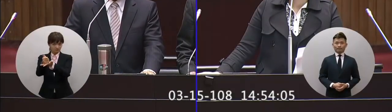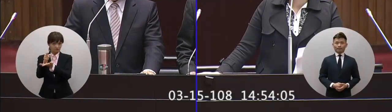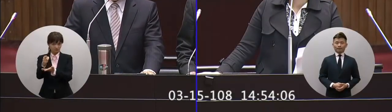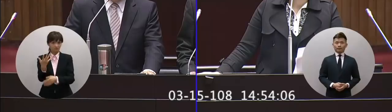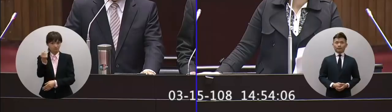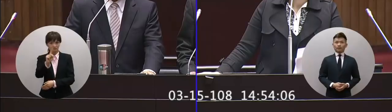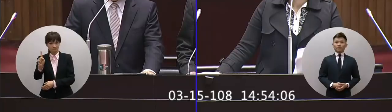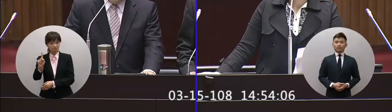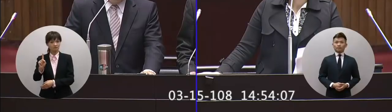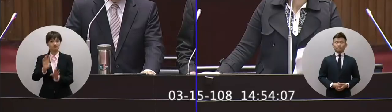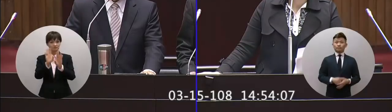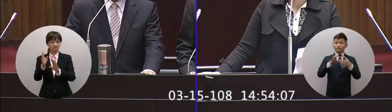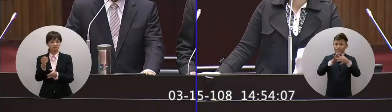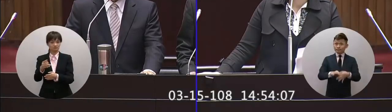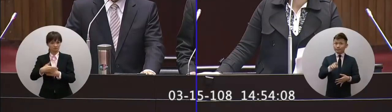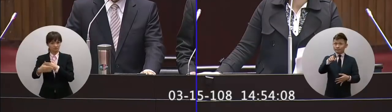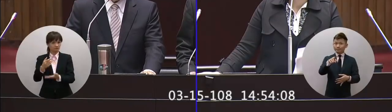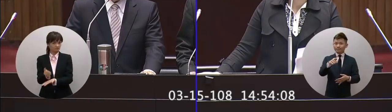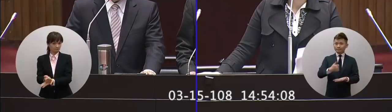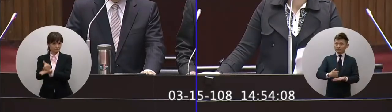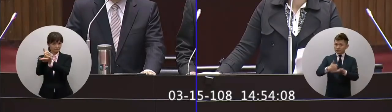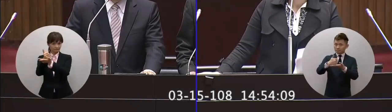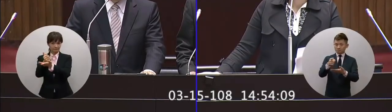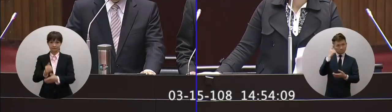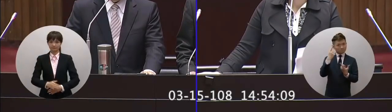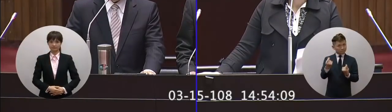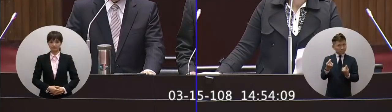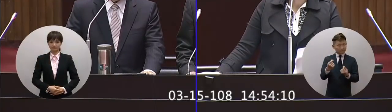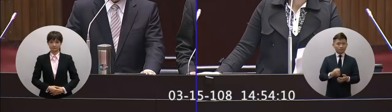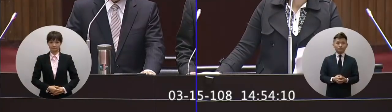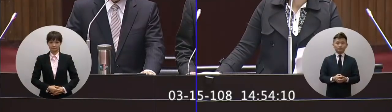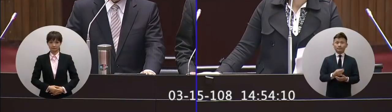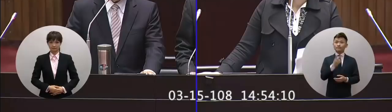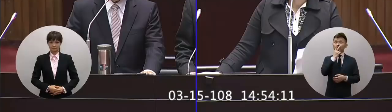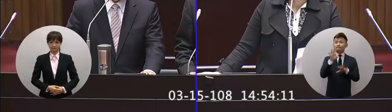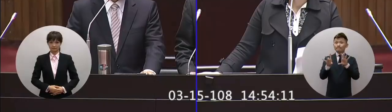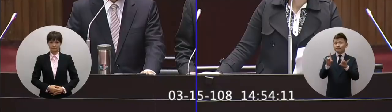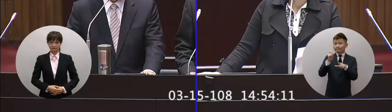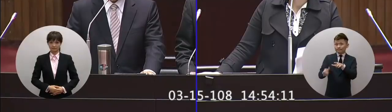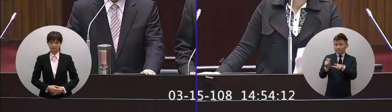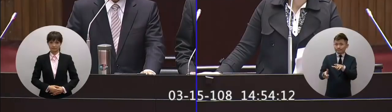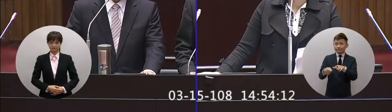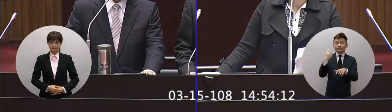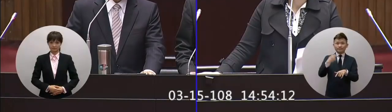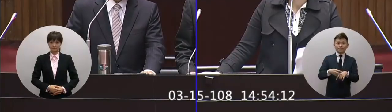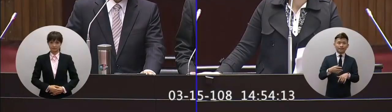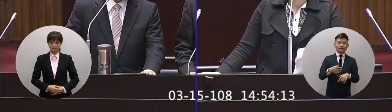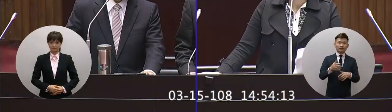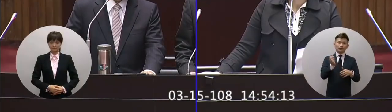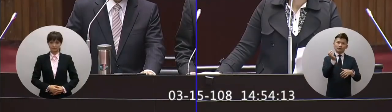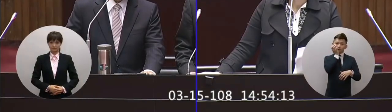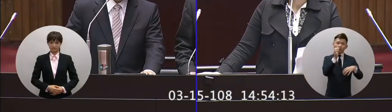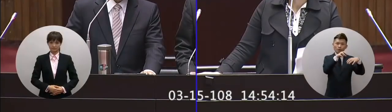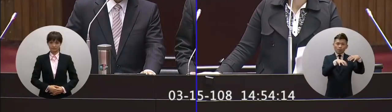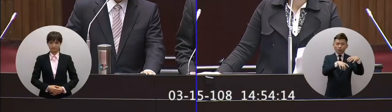权以及相关的。 所以你也尊重，你也认为就是亚尼还有就是这些老旧的矿